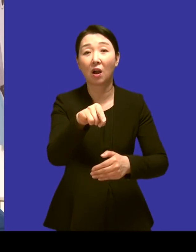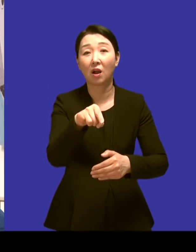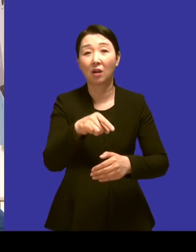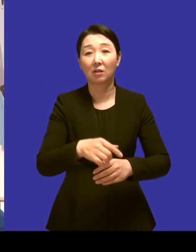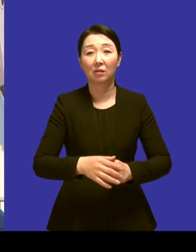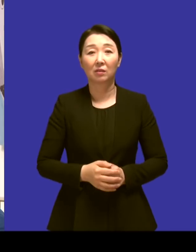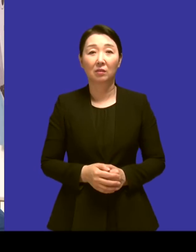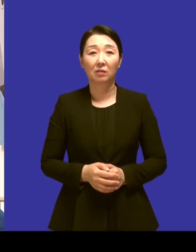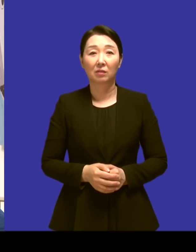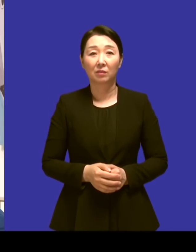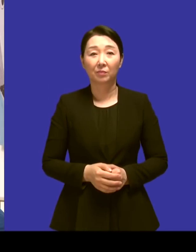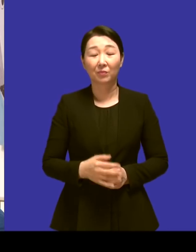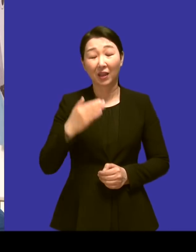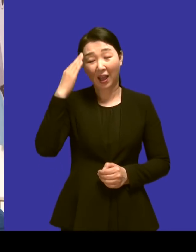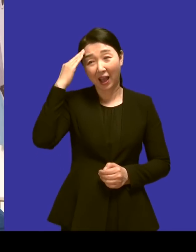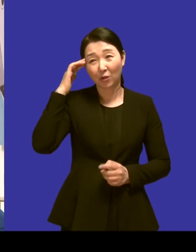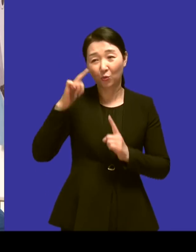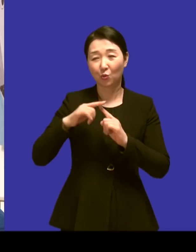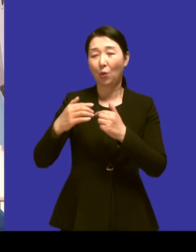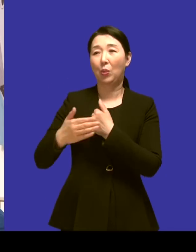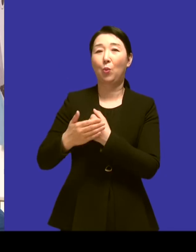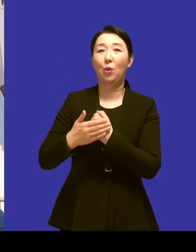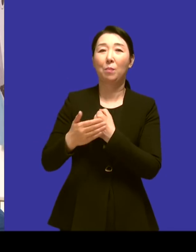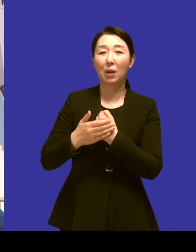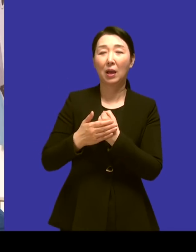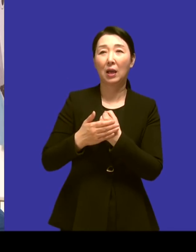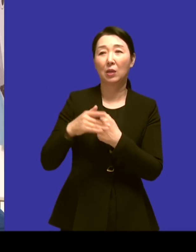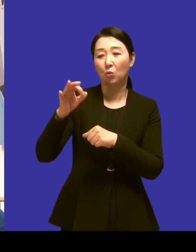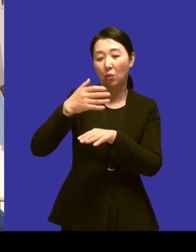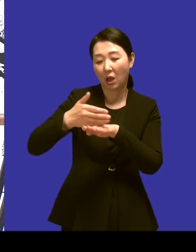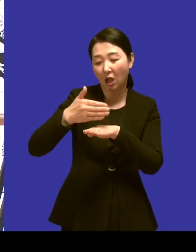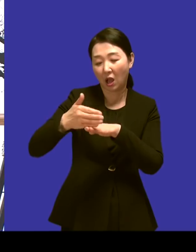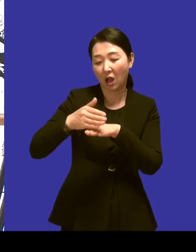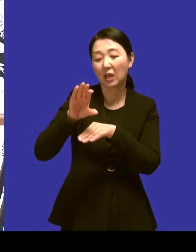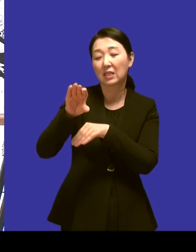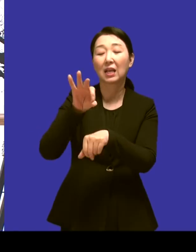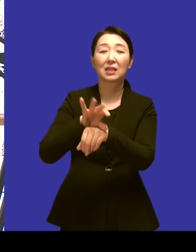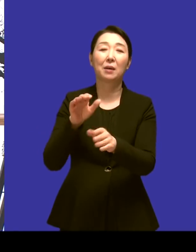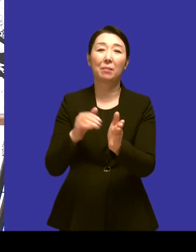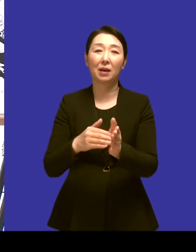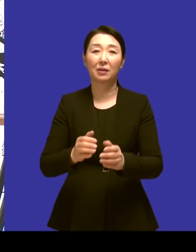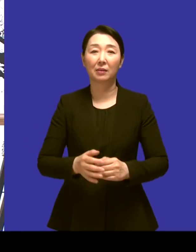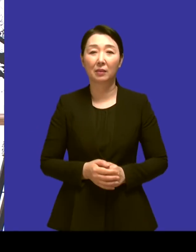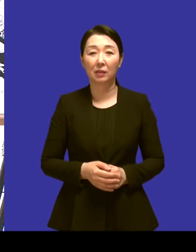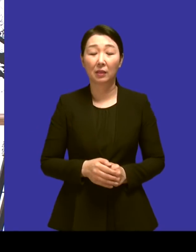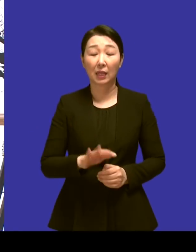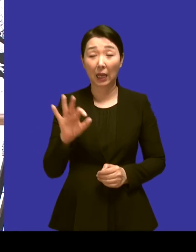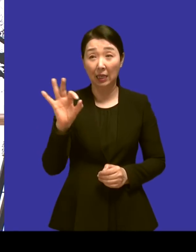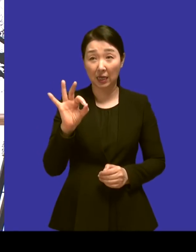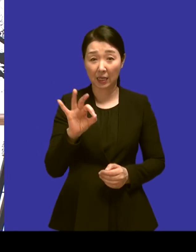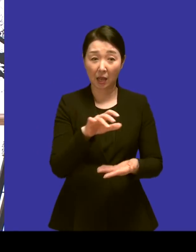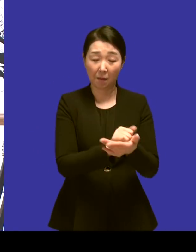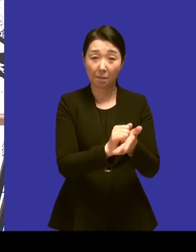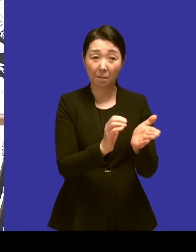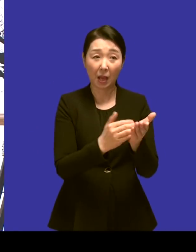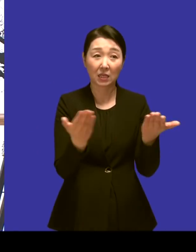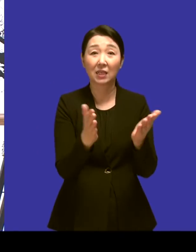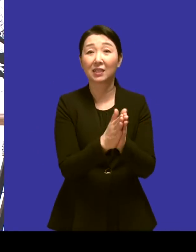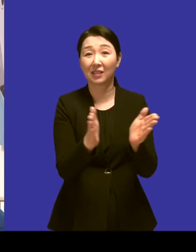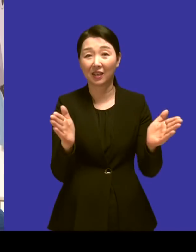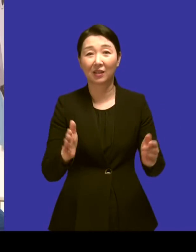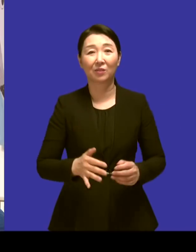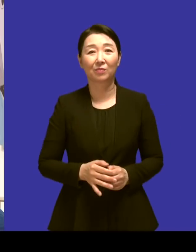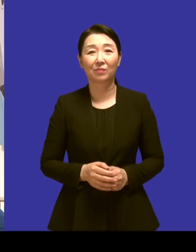그래서 어떤 한 한인교회의 도움으로 이제 할부로 차를 구매할 수가 있었어요. 예. 그래서 제가 일자리를 잡아서 이제 일을 막